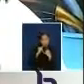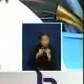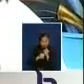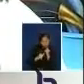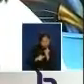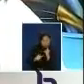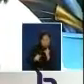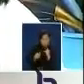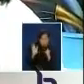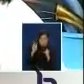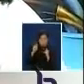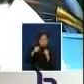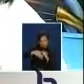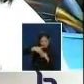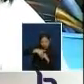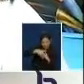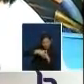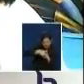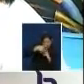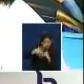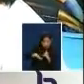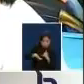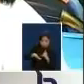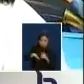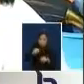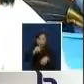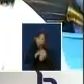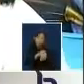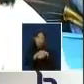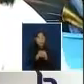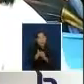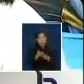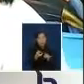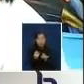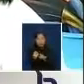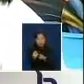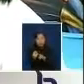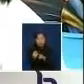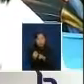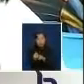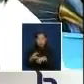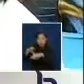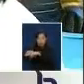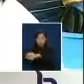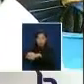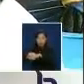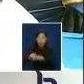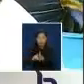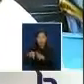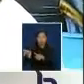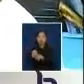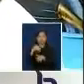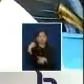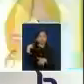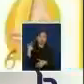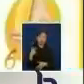เชื้อใช่ไหมคะก็ไปจับนู่นจับนี่เมื่อเรามีความเสี่ยงพอสมควรแต่ว่าทางทีมงานเนี่ยนะคะก็จะพยายามสอน